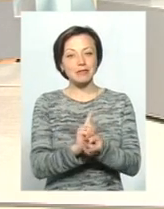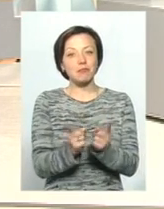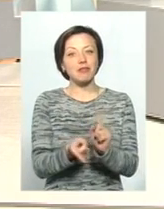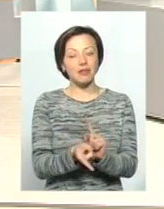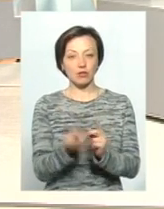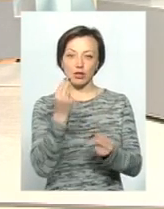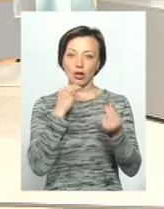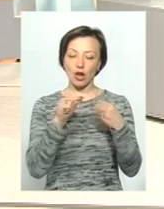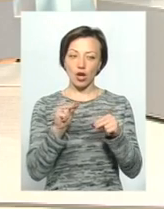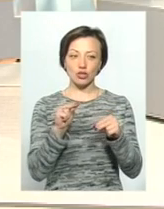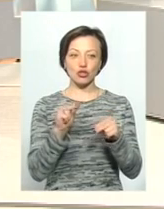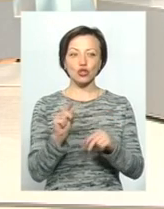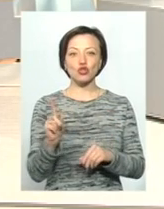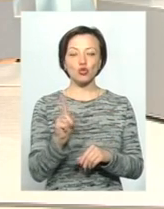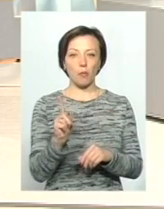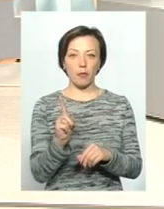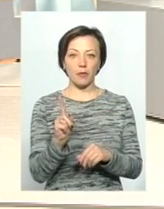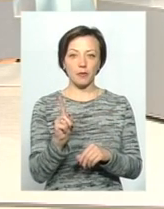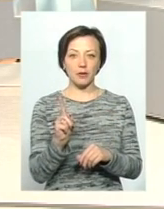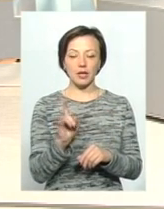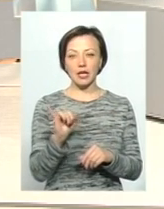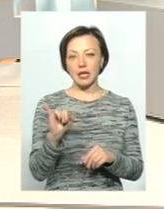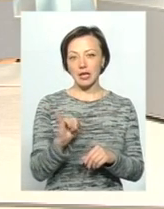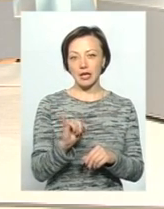змінилося на краще, щоб і